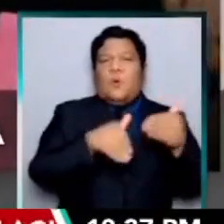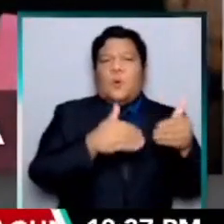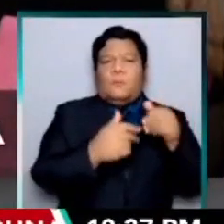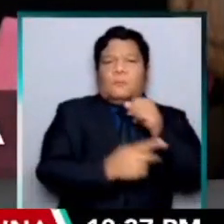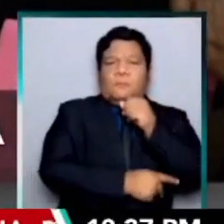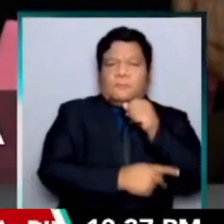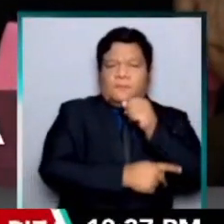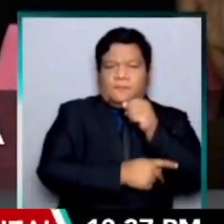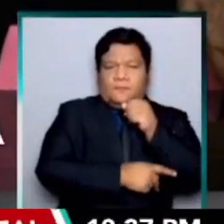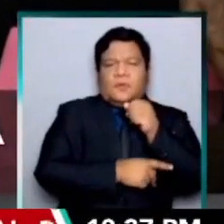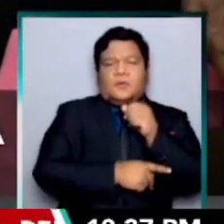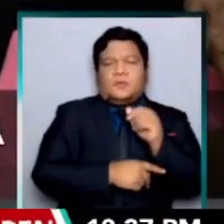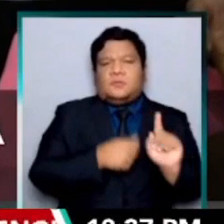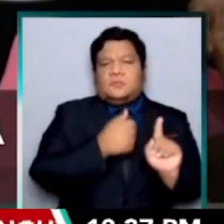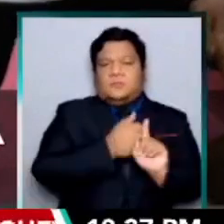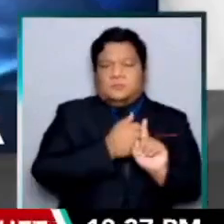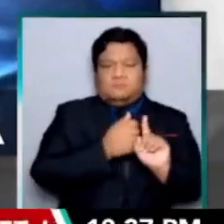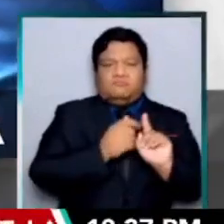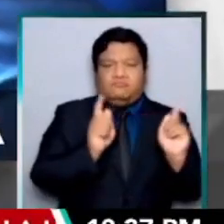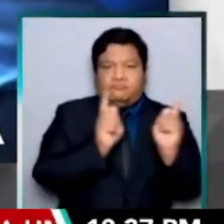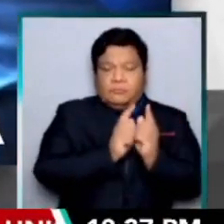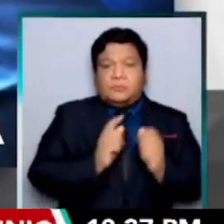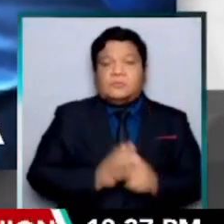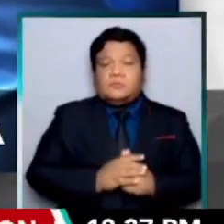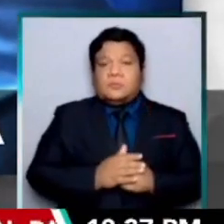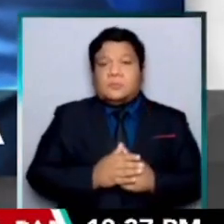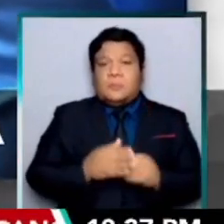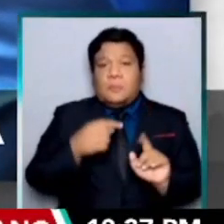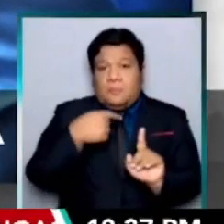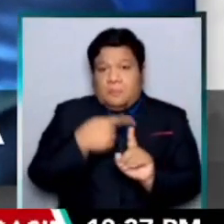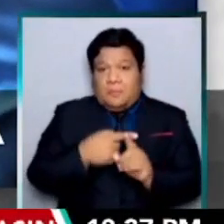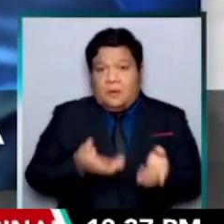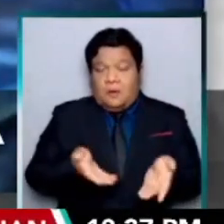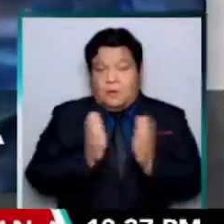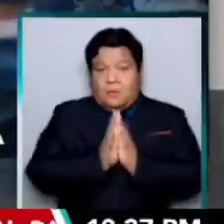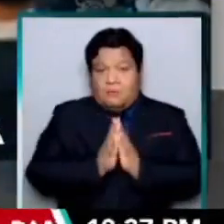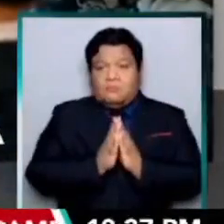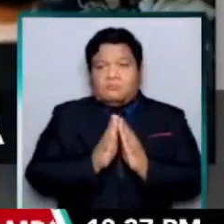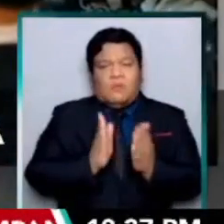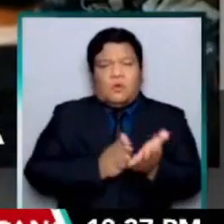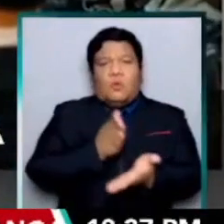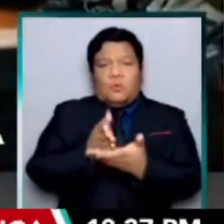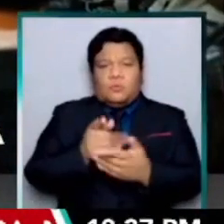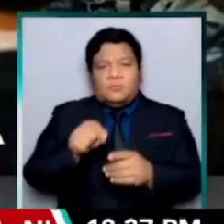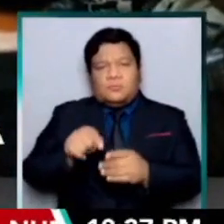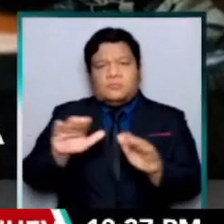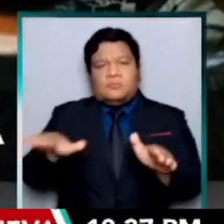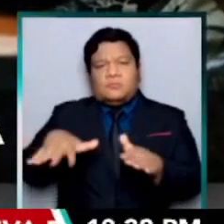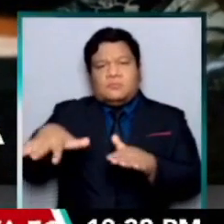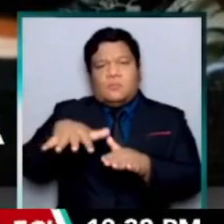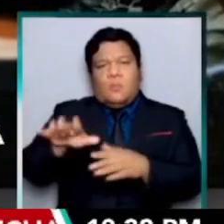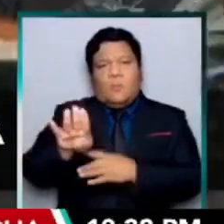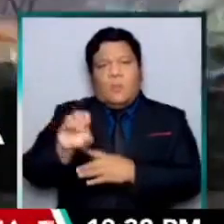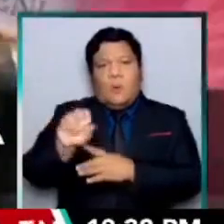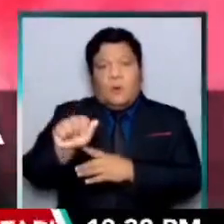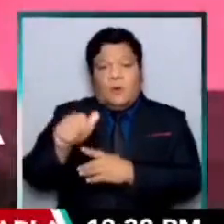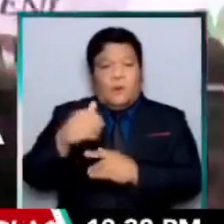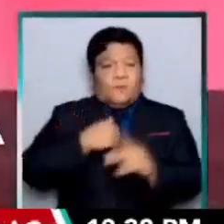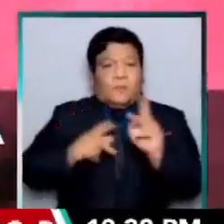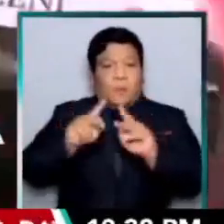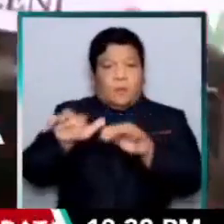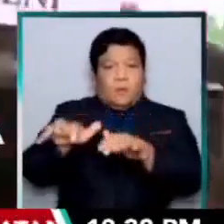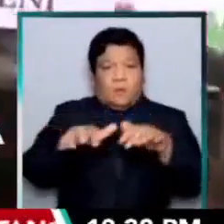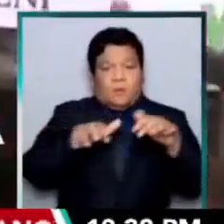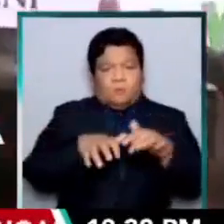Jr. Bumisita rin sila Robredo sa Diocese of Boac. Sa People's Rally doon, binanggit ni Robredo ang ilan sa mga